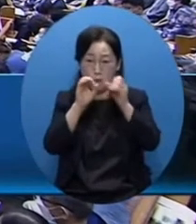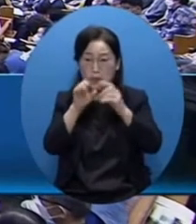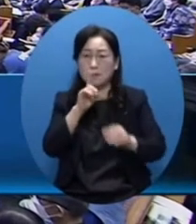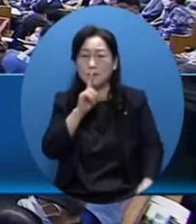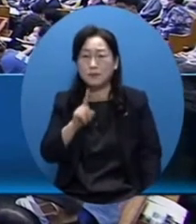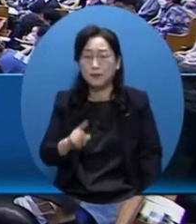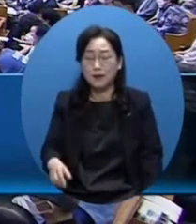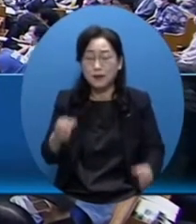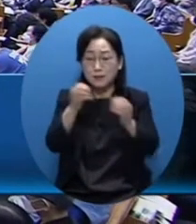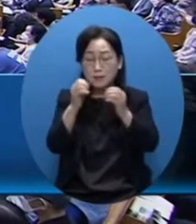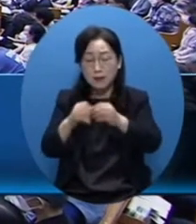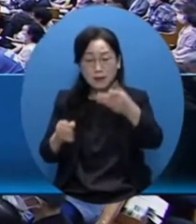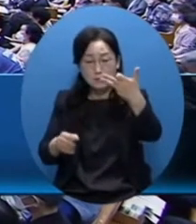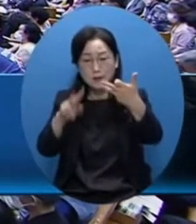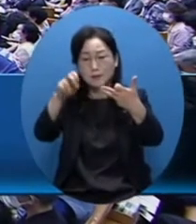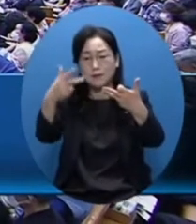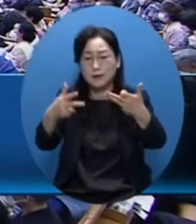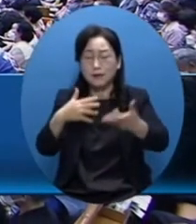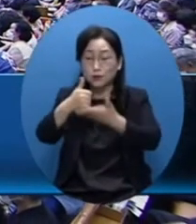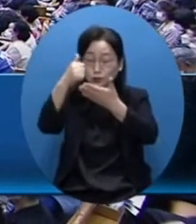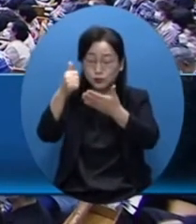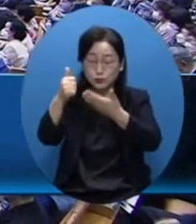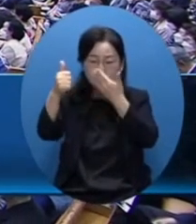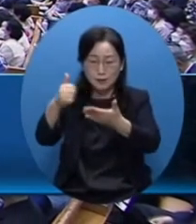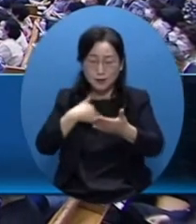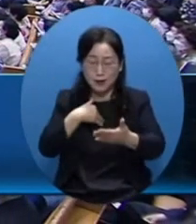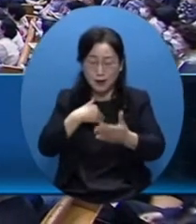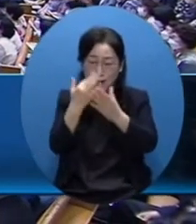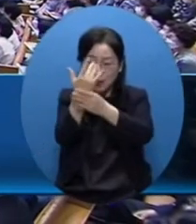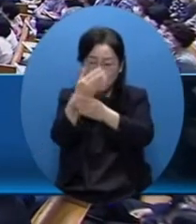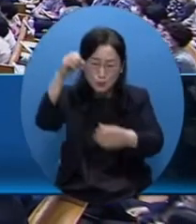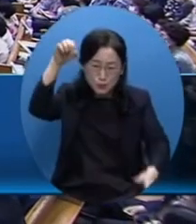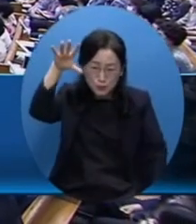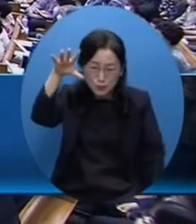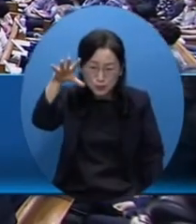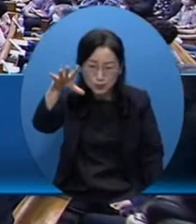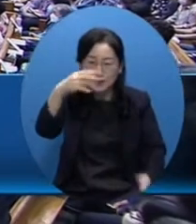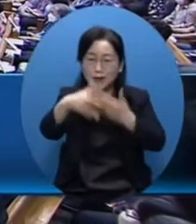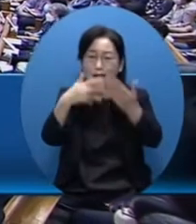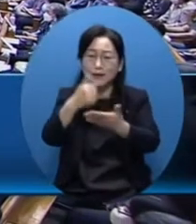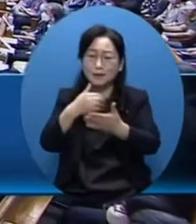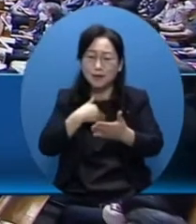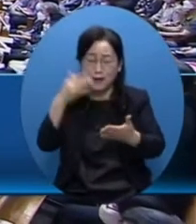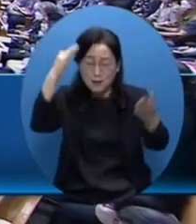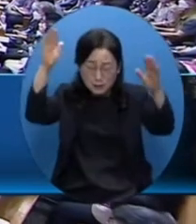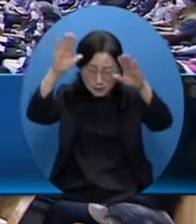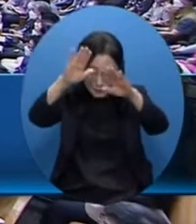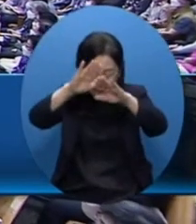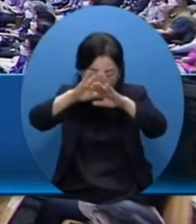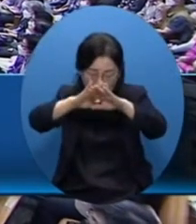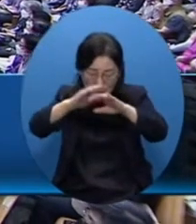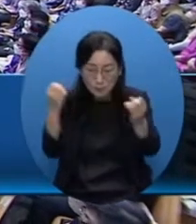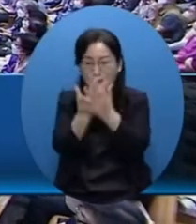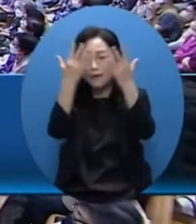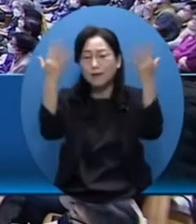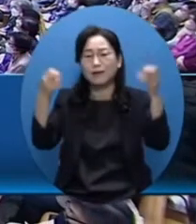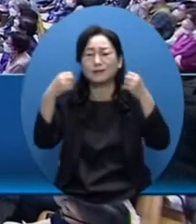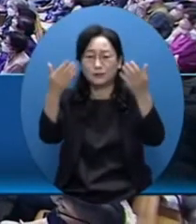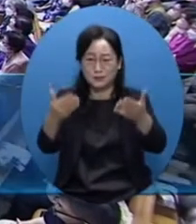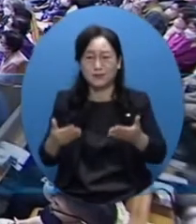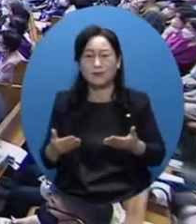다릅니다 주께서 나의 등불을 결심 여 야외 내 하나님이 내 흑암을 밝기 시리다